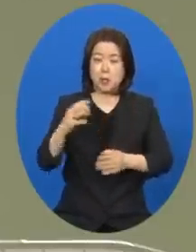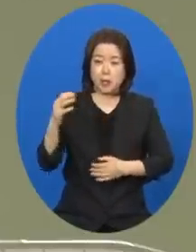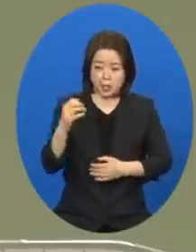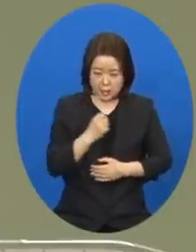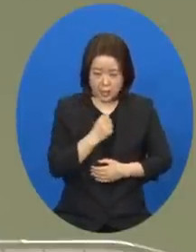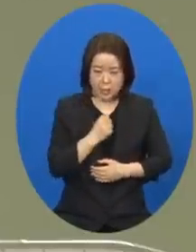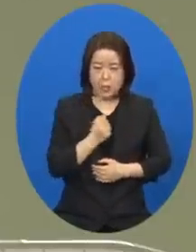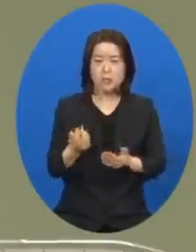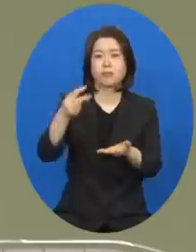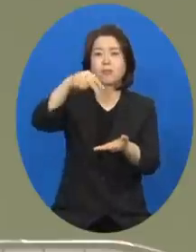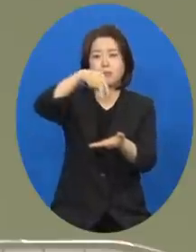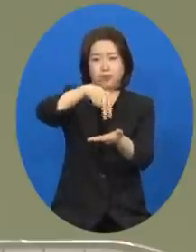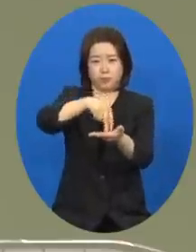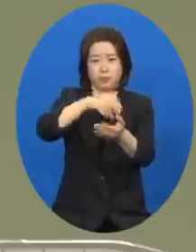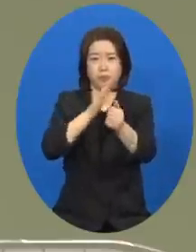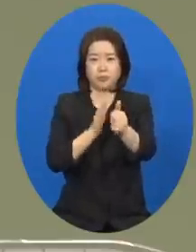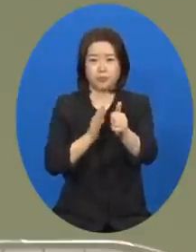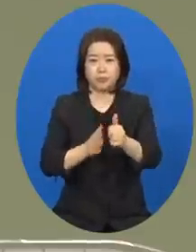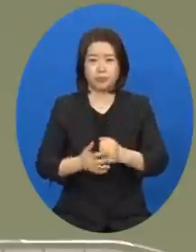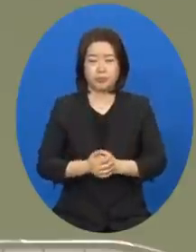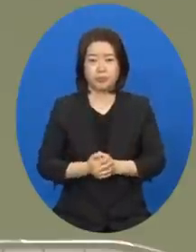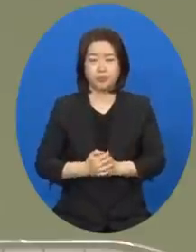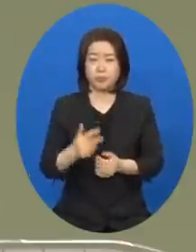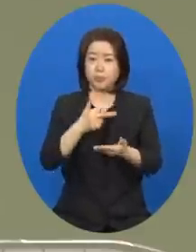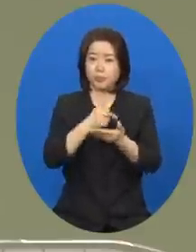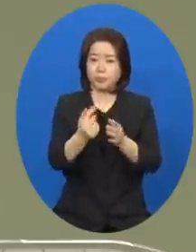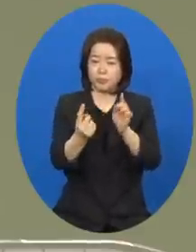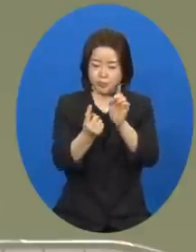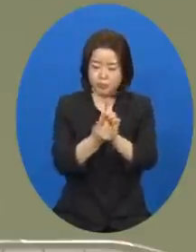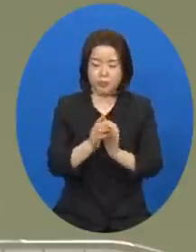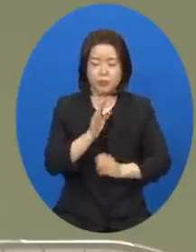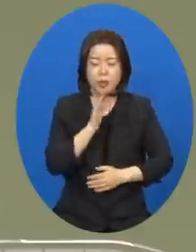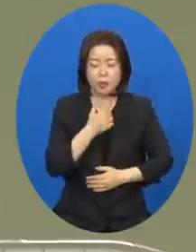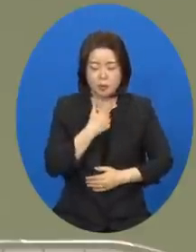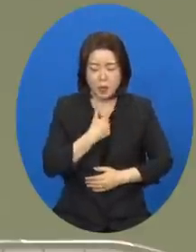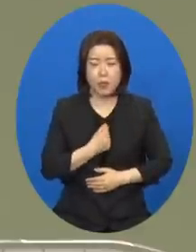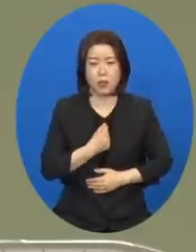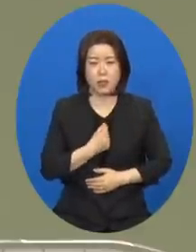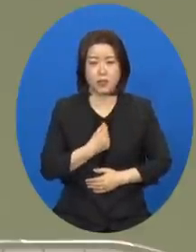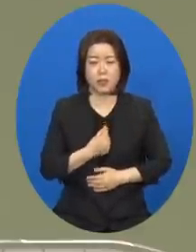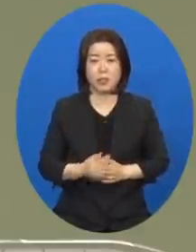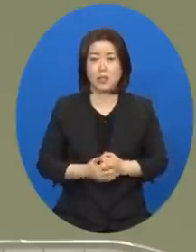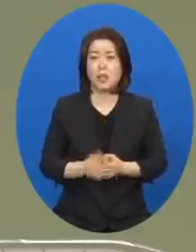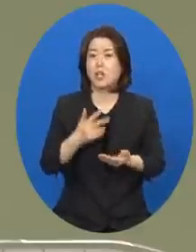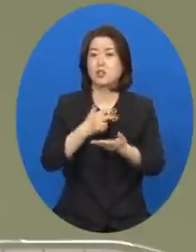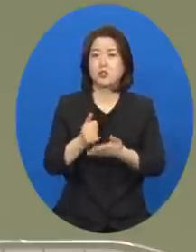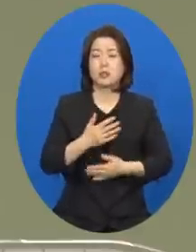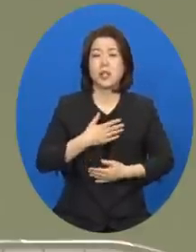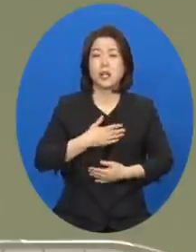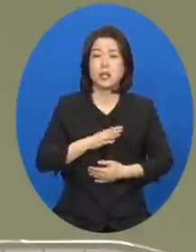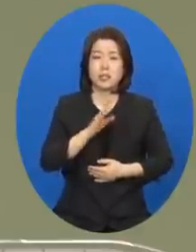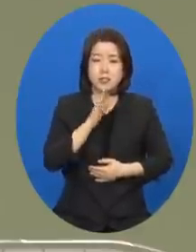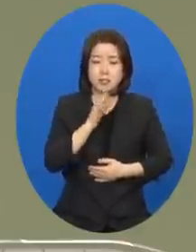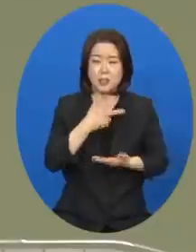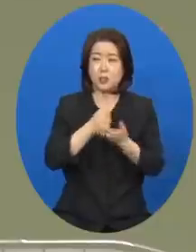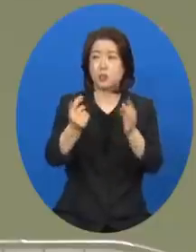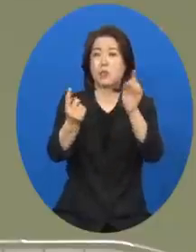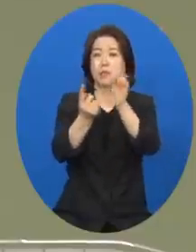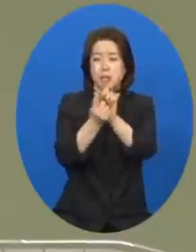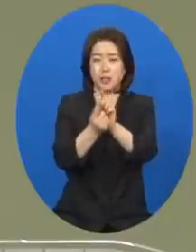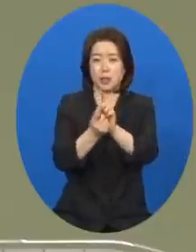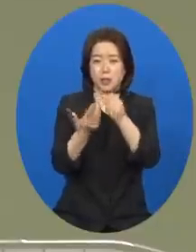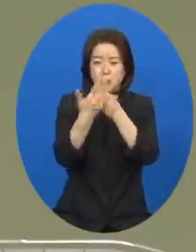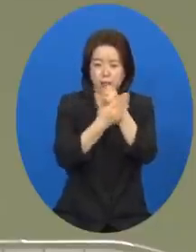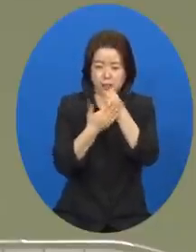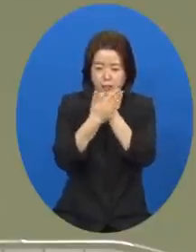일어나시기 바랍니다. 주님을 만나기를 정말 원하시는 분. 주님, 제가 진짜 주님 만나고 은혜의